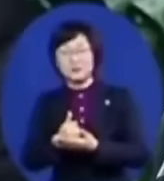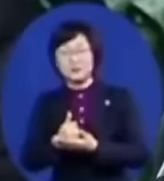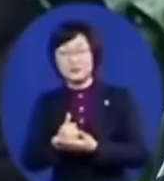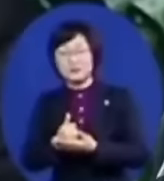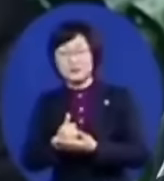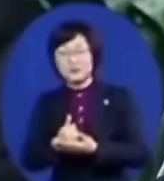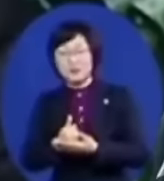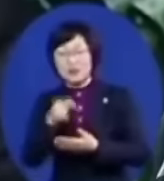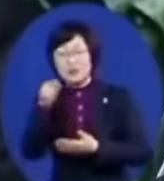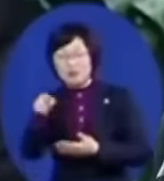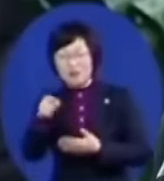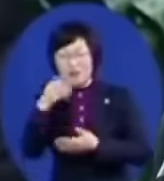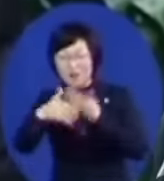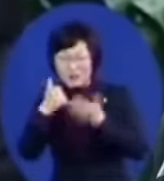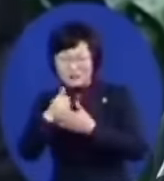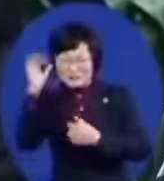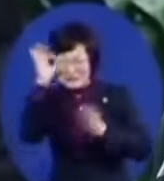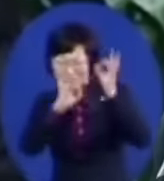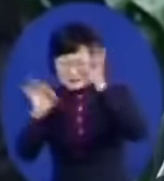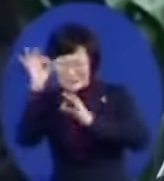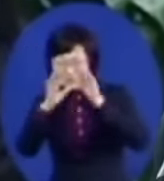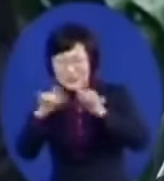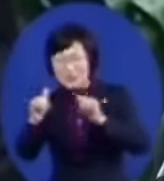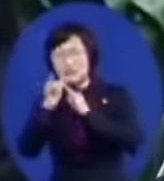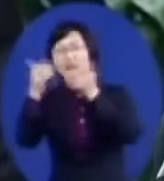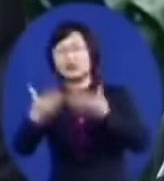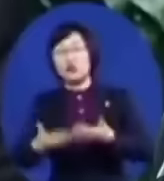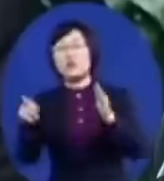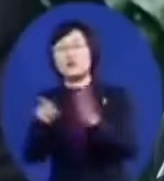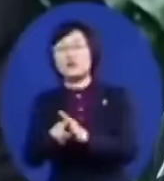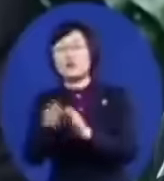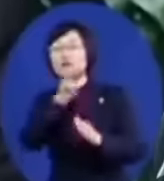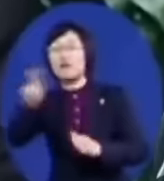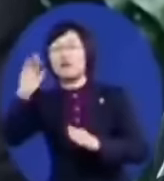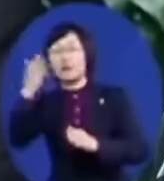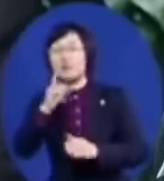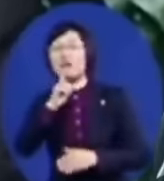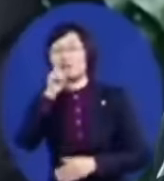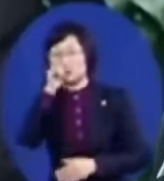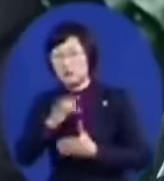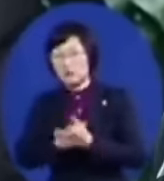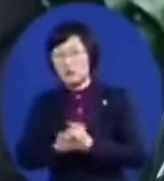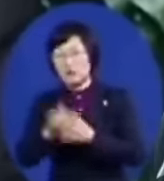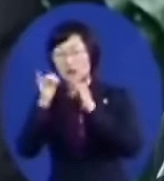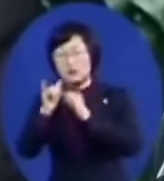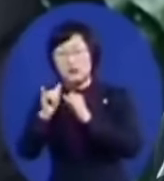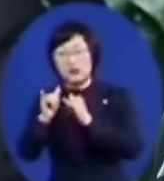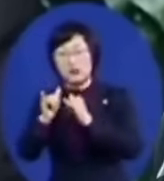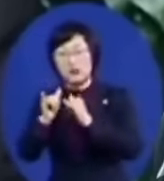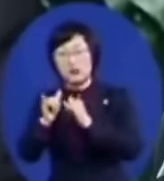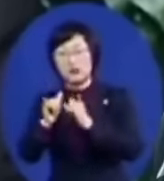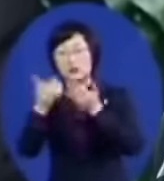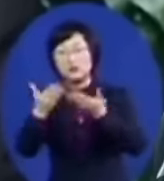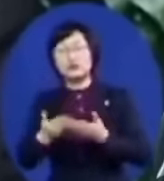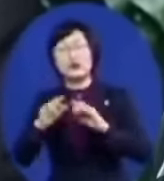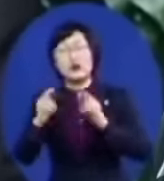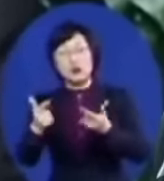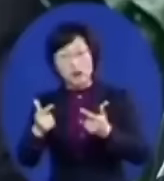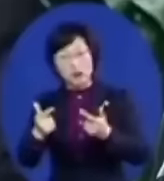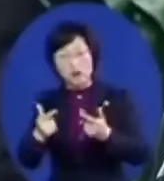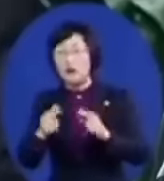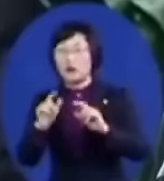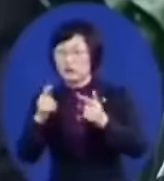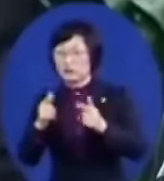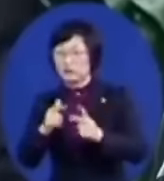저를 간절히 찾는 자에게 상 주시는 이심을 믿어야 할지니라 했습니다. 상 안 주시는 하나님 어디 계십니까? 상을 주신